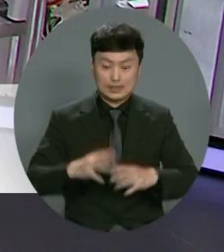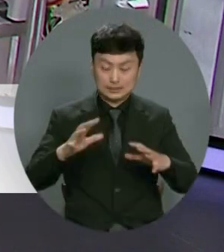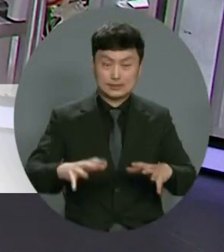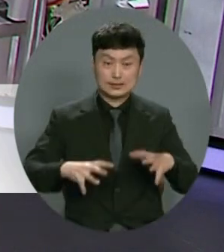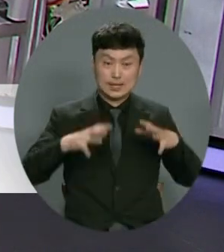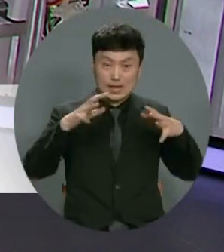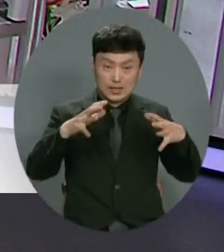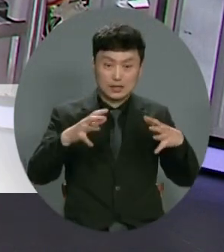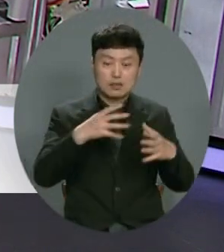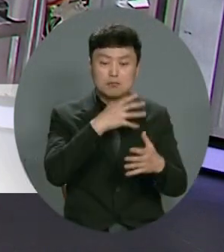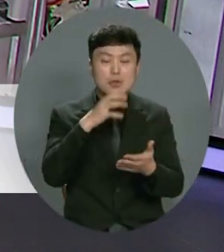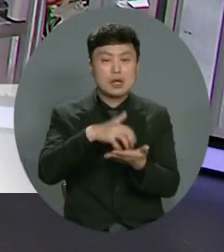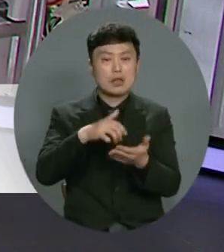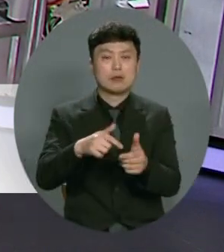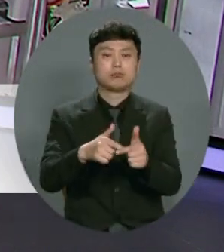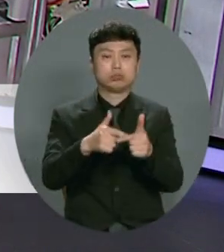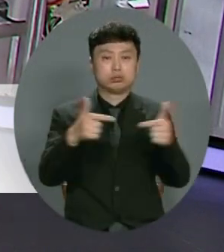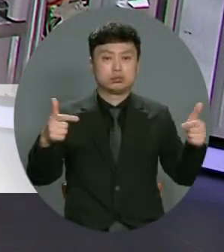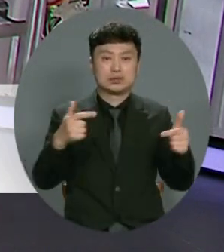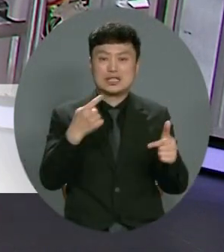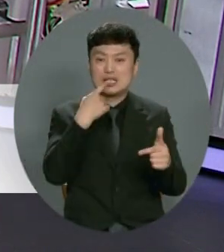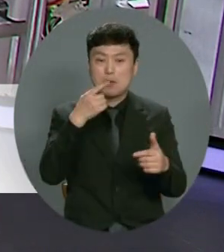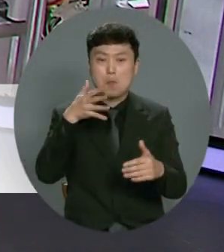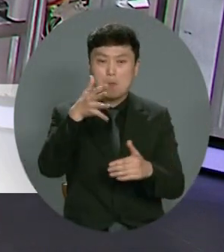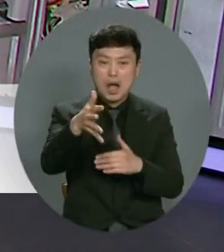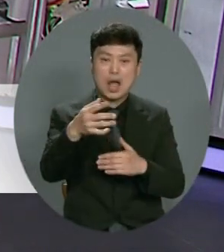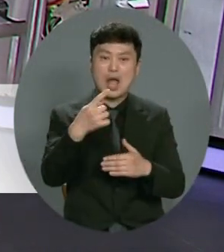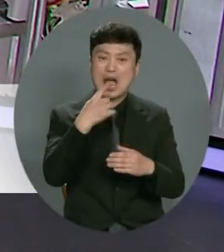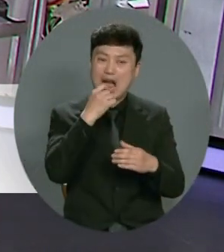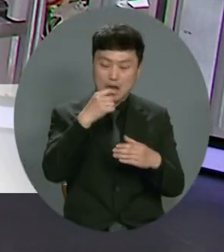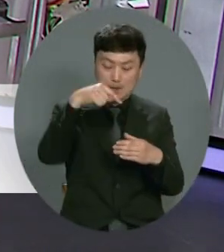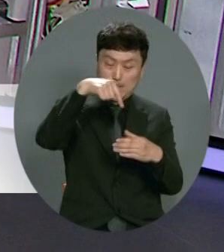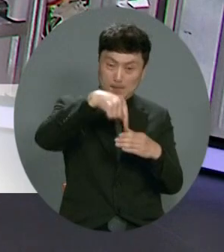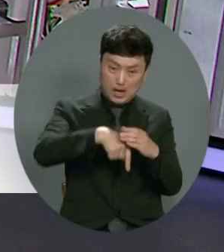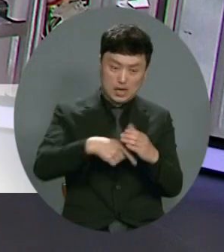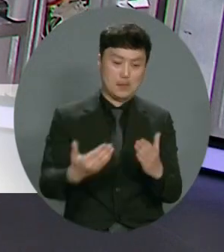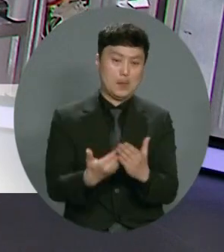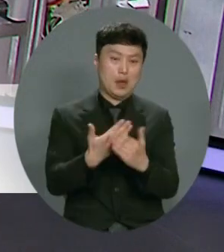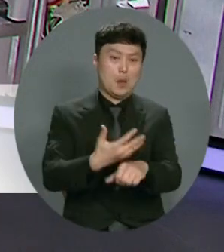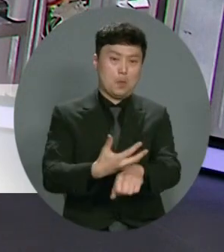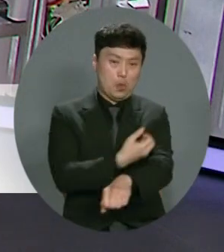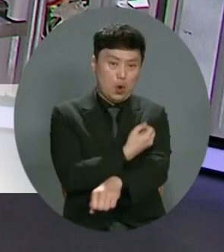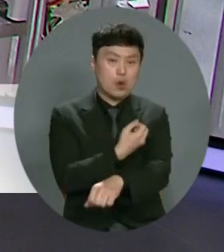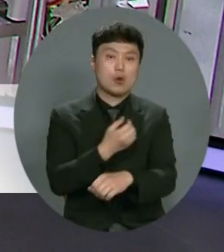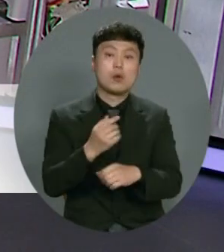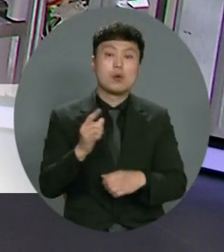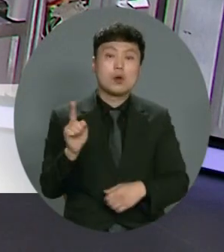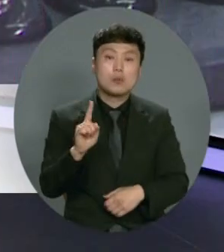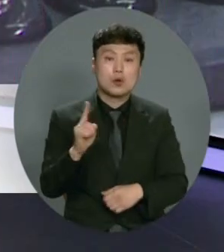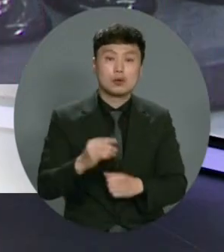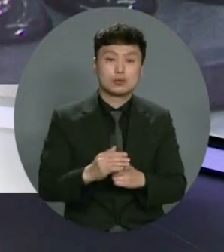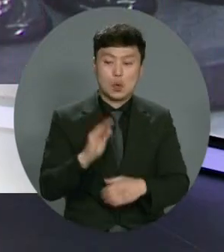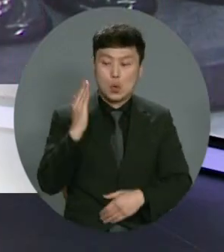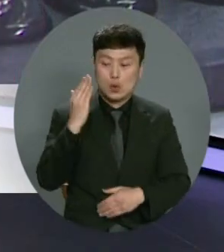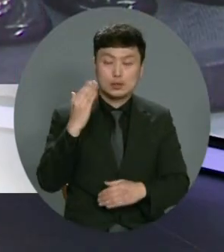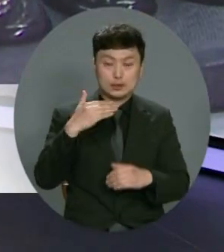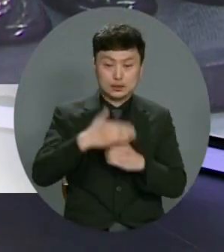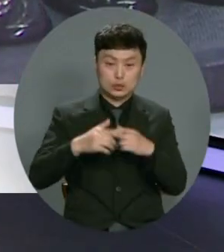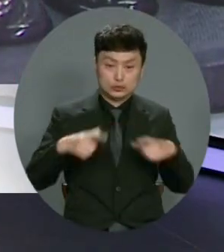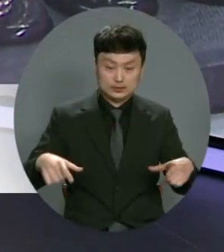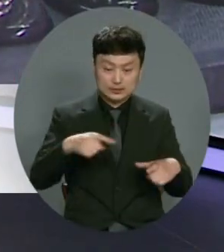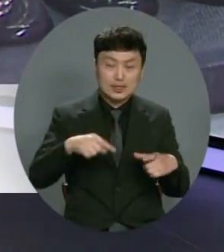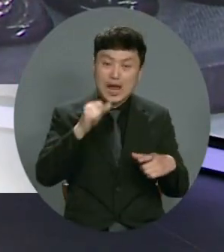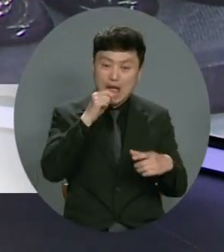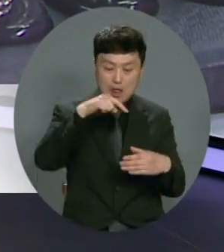세계적인 인구 고령화 추세로 치과용 임플란트 시장이 급성장하고 있습니다. 이런 환경에 맞춰 최근 대구 지역 임플란트